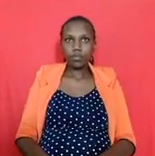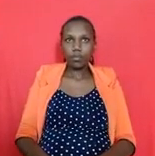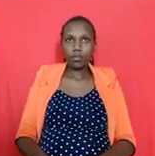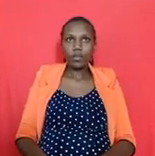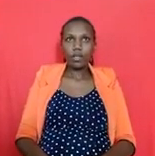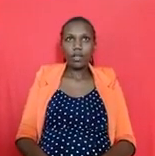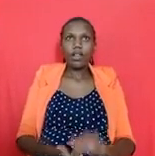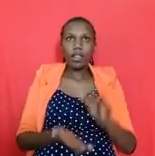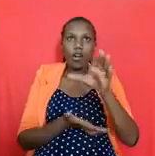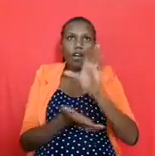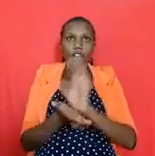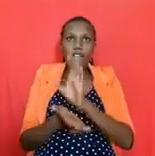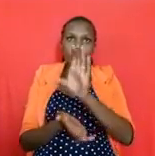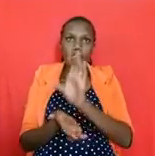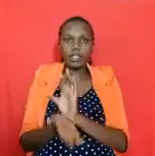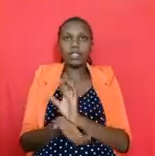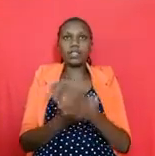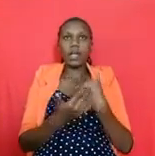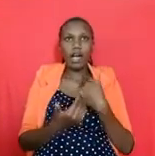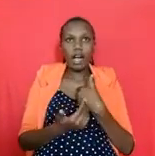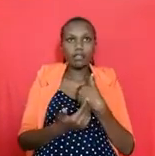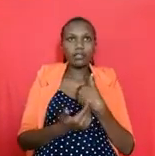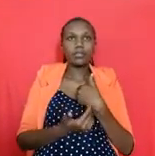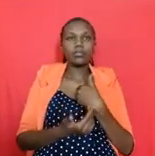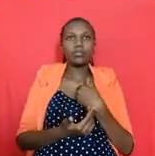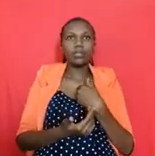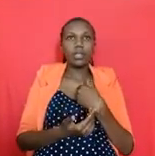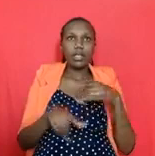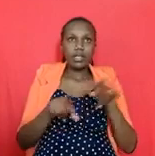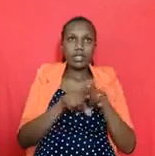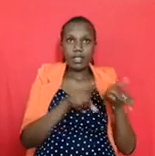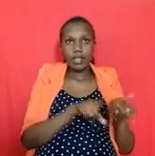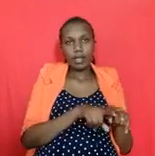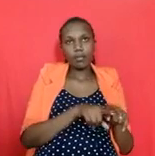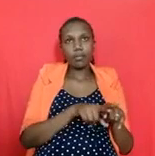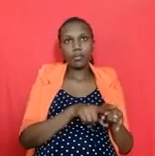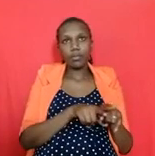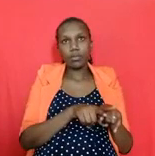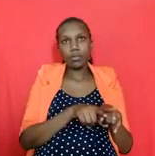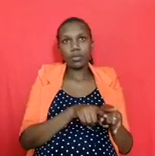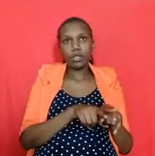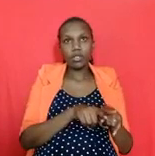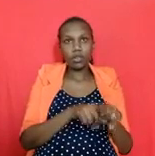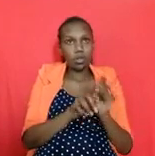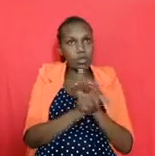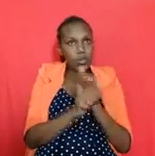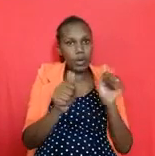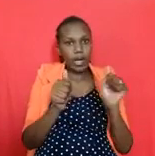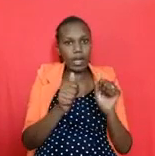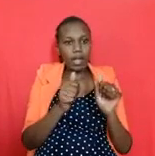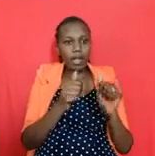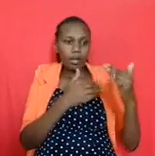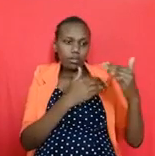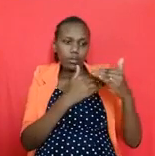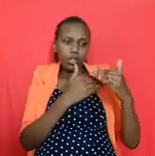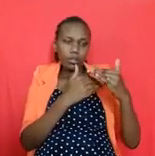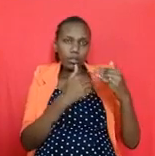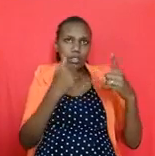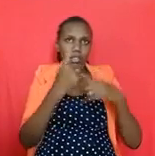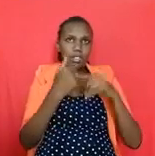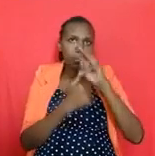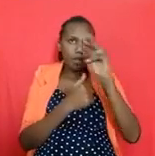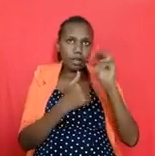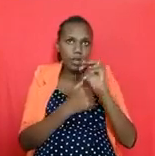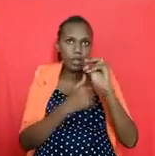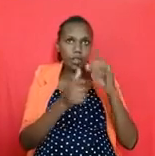sadaka nayo ni itemu ingi nena nene onayo ni irokite wega hakuhi milioni ithathatu na riu